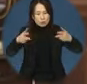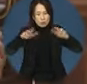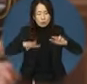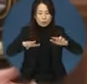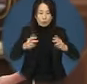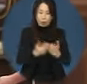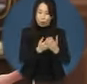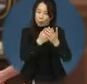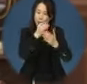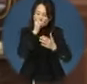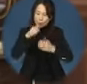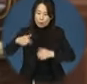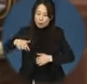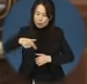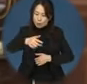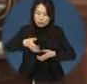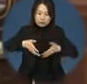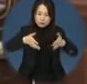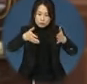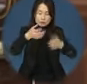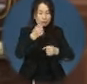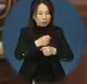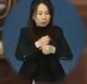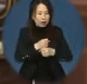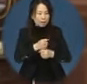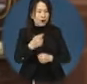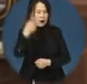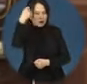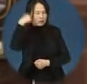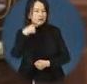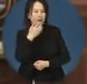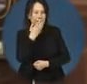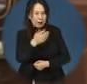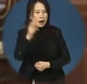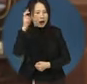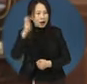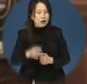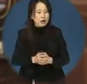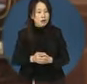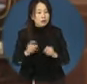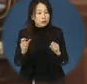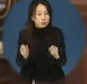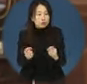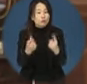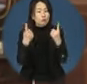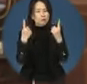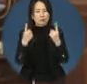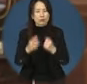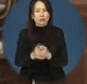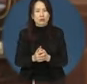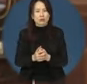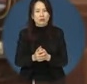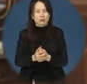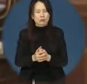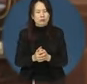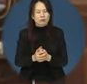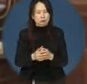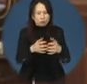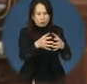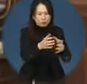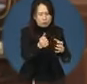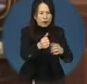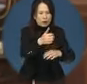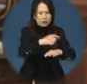산책로가 좋아지고 이런걸 아마 피부를 느낄 거예요 또 동시에 그 수도 없이 많은 단체장